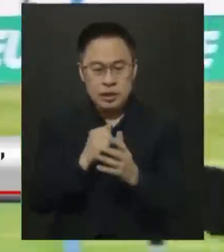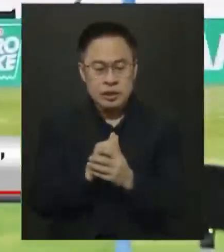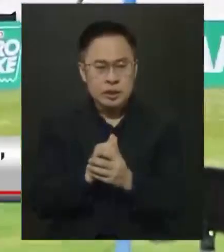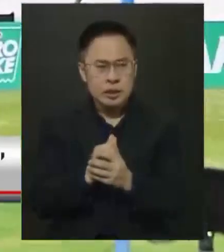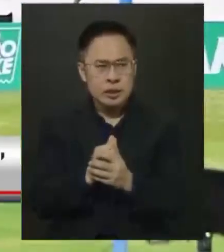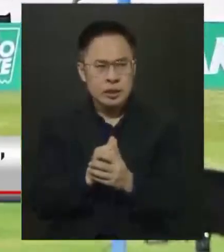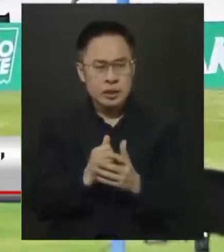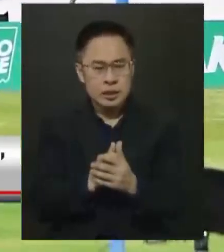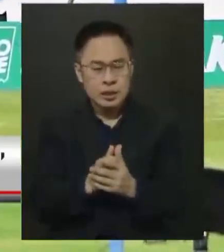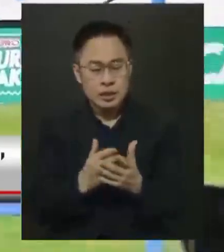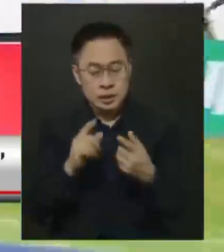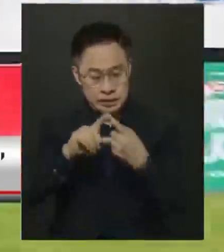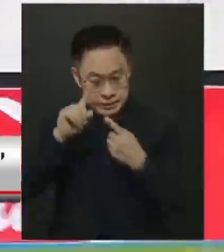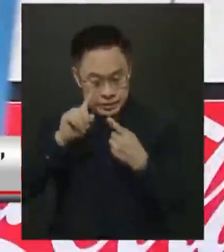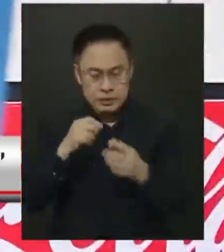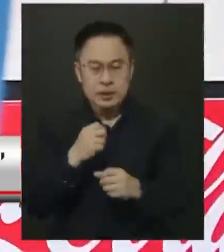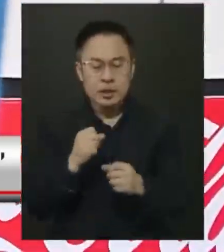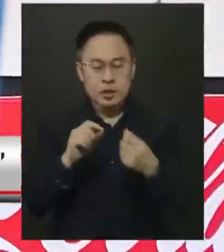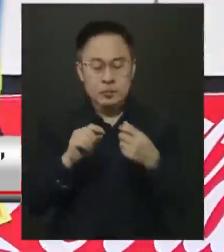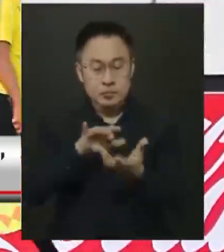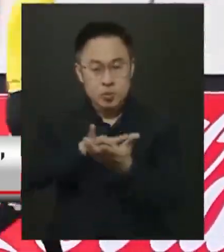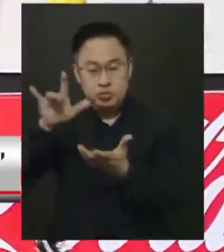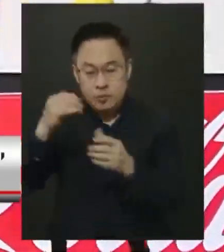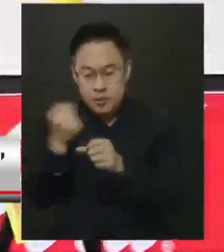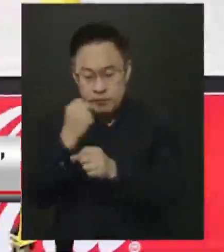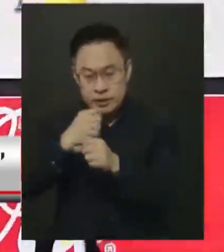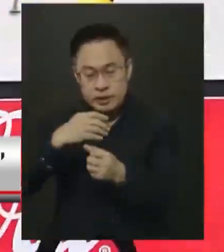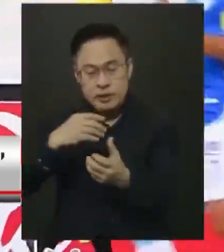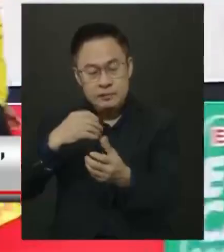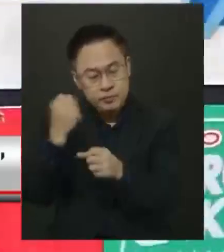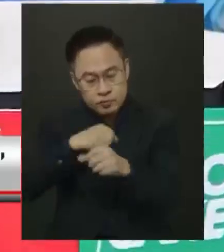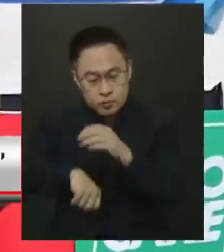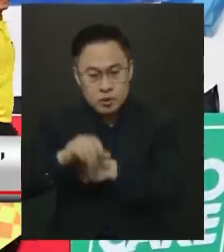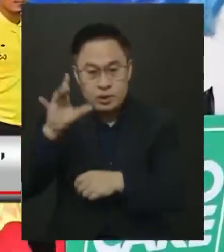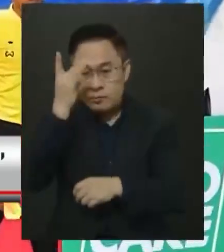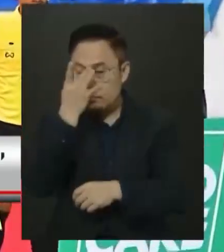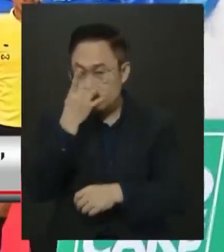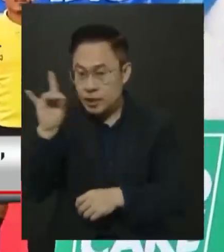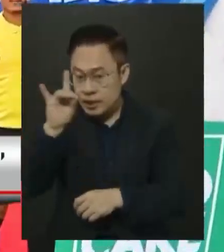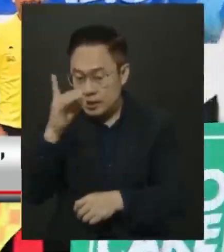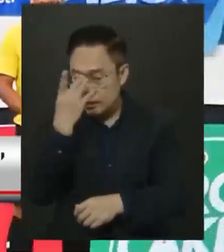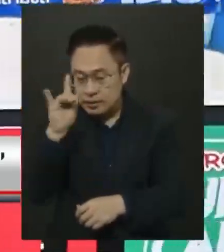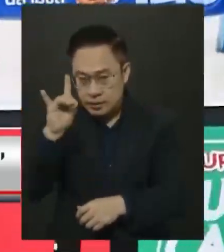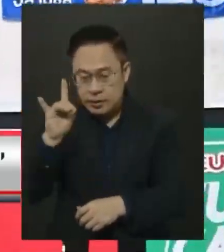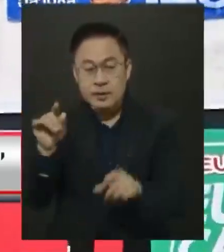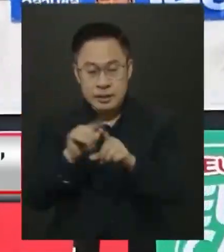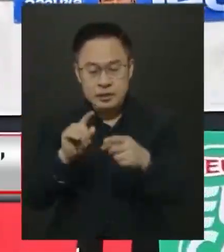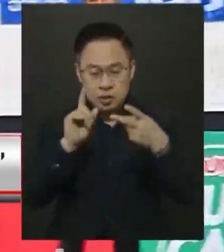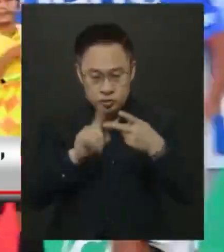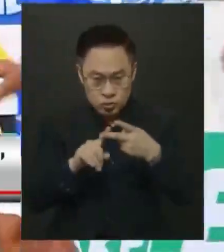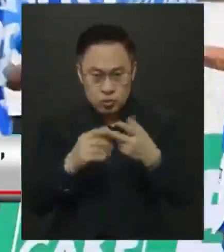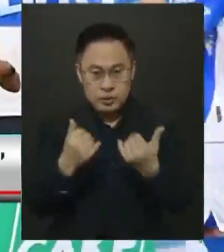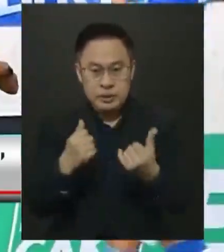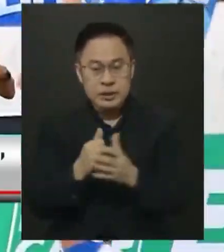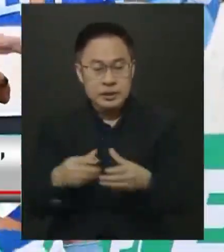สรชลบุรี FC ต้นสังกัดค่ะจะส่งชานรงค์เดินทางไปฝึกซ้อมกับสโมสรกัมบะโอซาก้าทีมในศึกเจลีกญี่ปุ่นที่